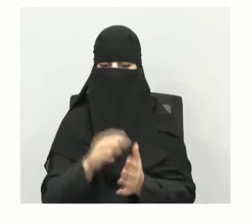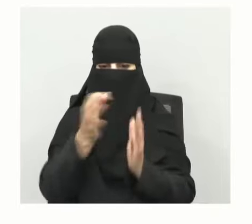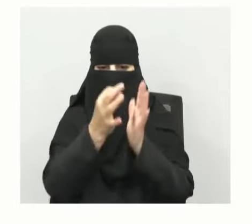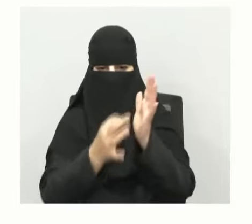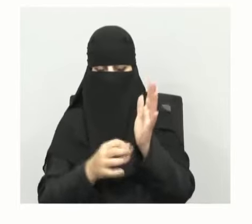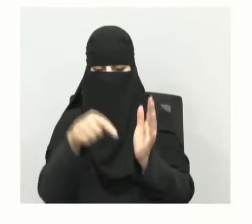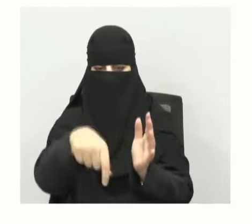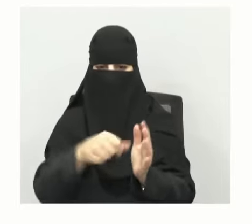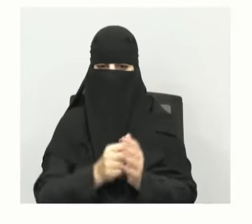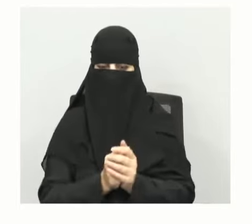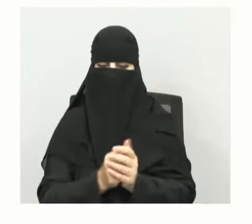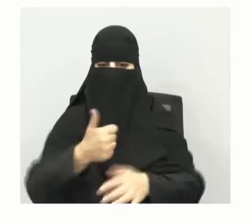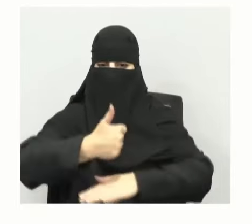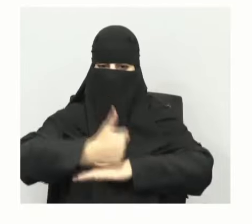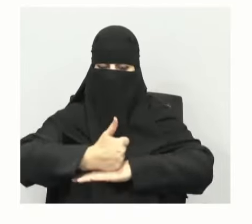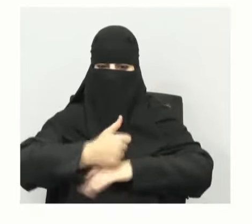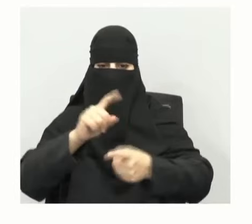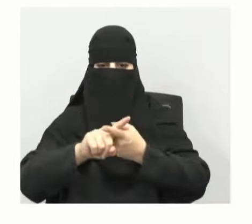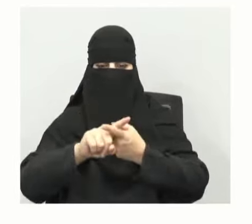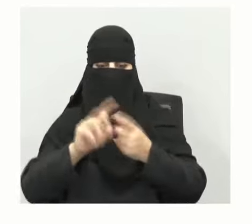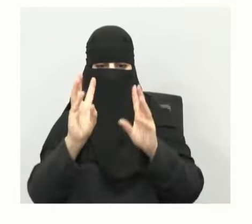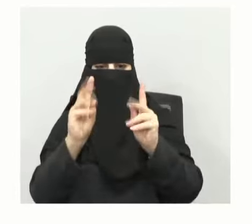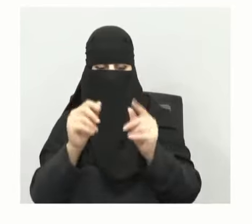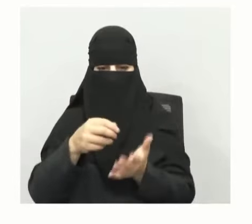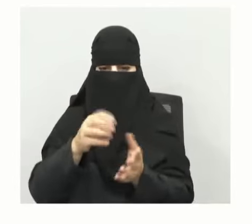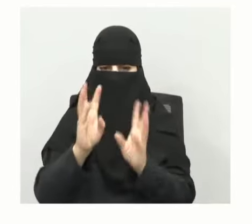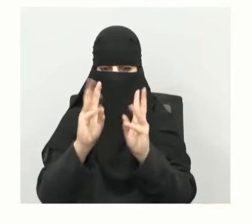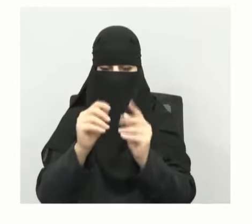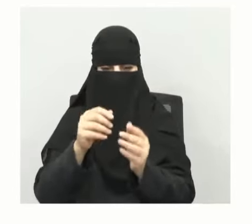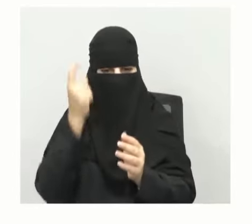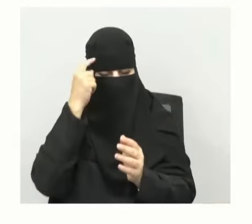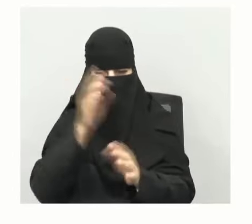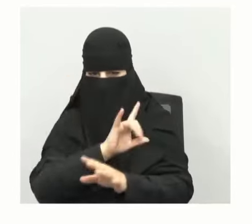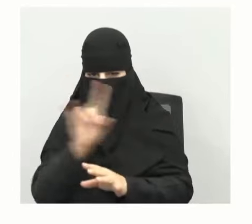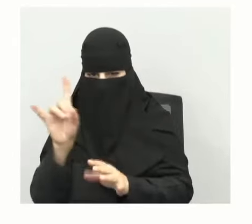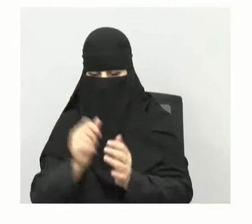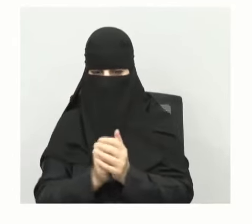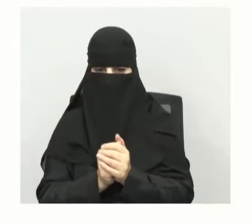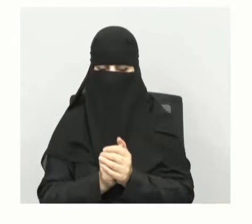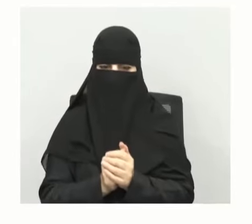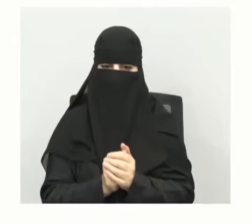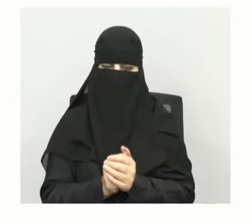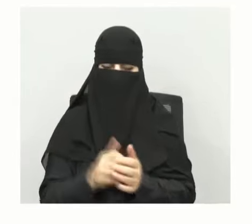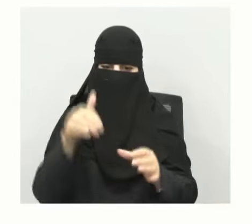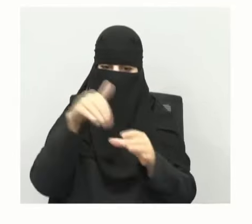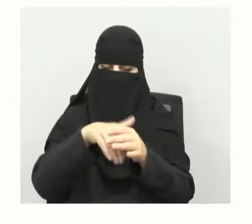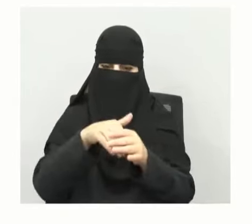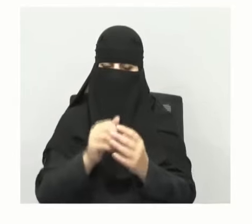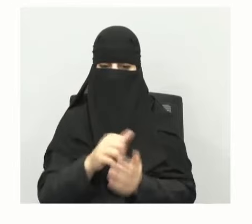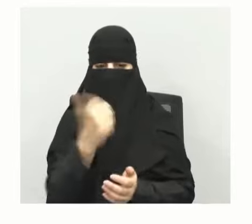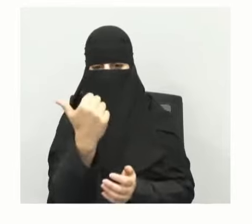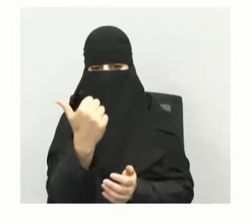الان يقول لك القاعده اضرب فيه ثم اعطانا عدد مجهول نبغى نعرف هذا العدد يقول المدخلات كانت